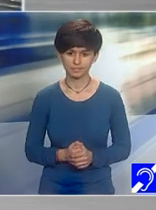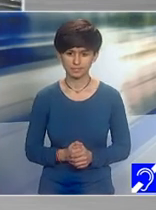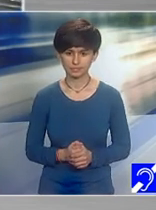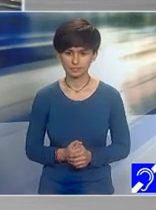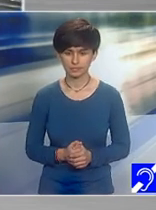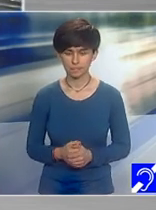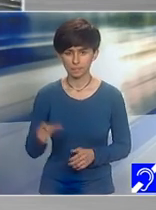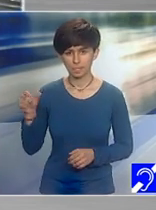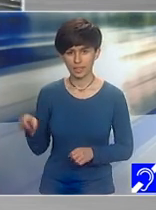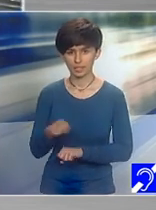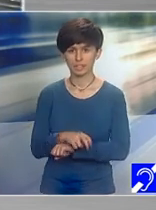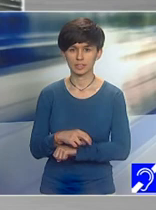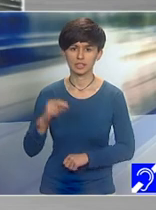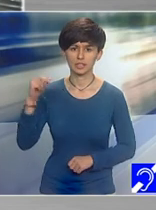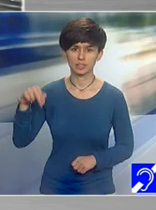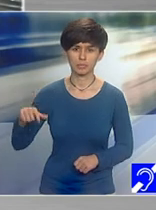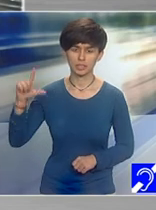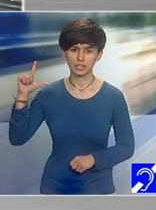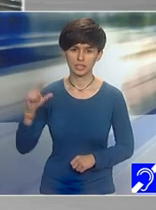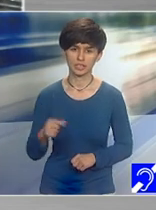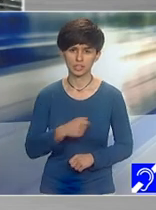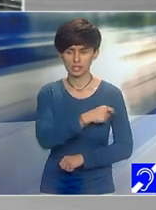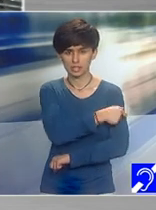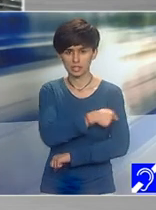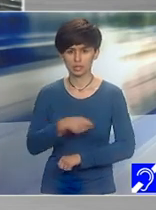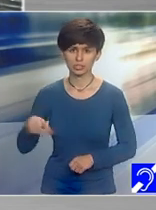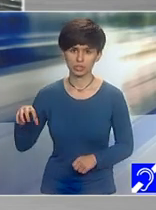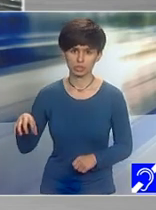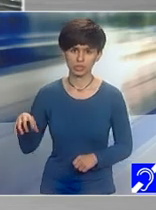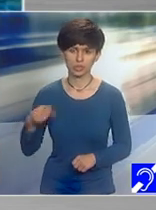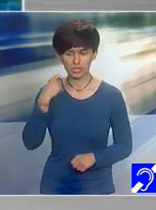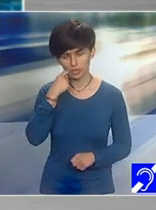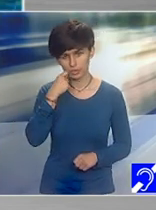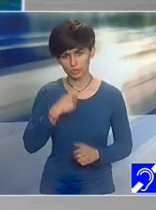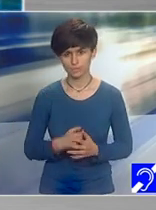candidat PNL la Consiliul Local Cluj-Napoca. Vă rog. Mulțumesc. Desigur, la